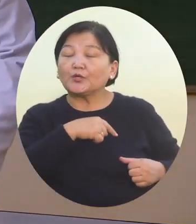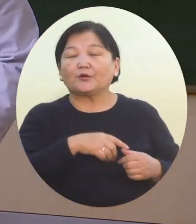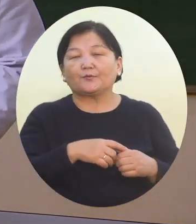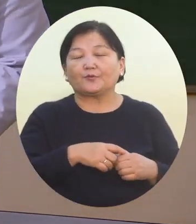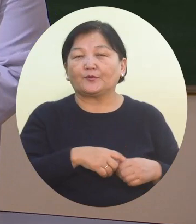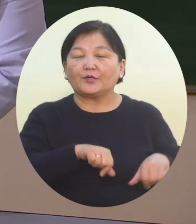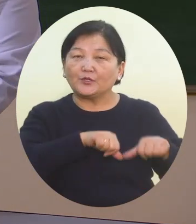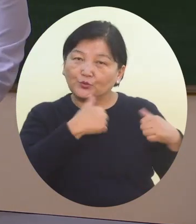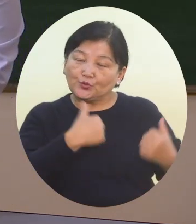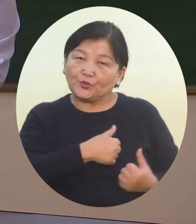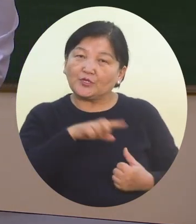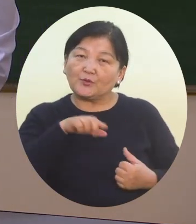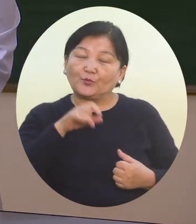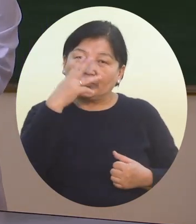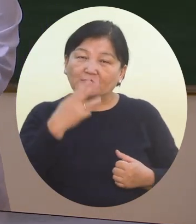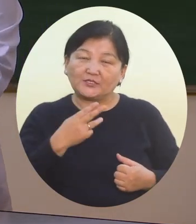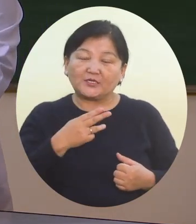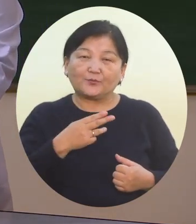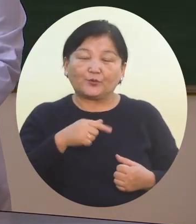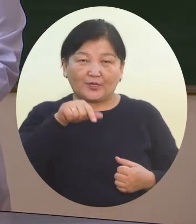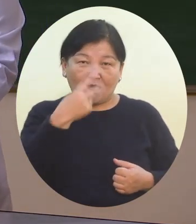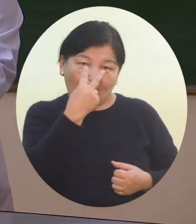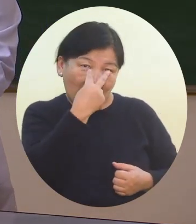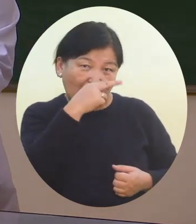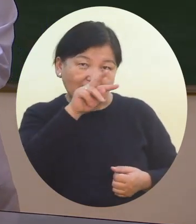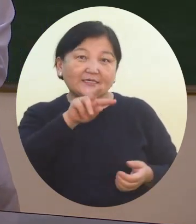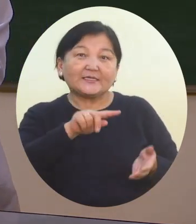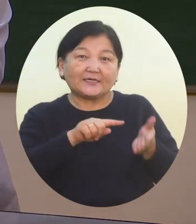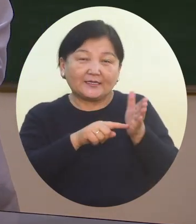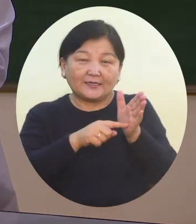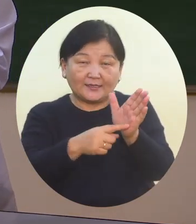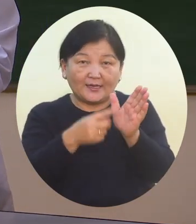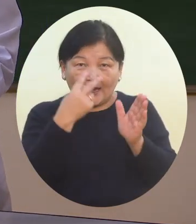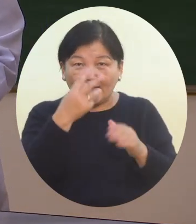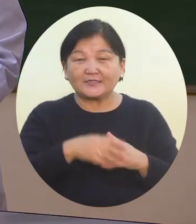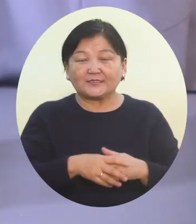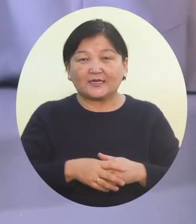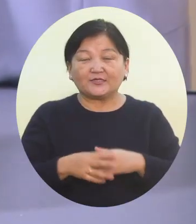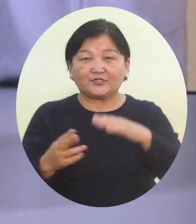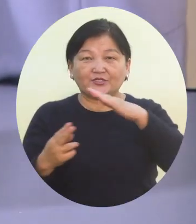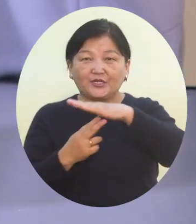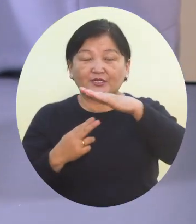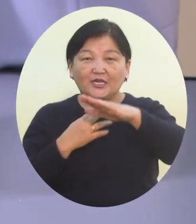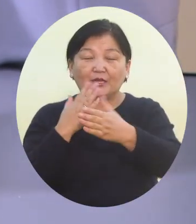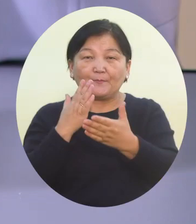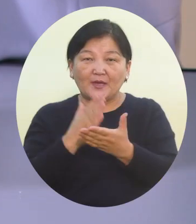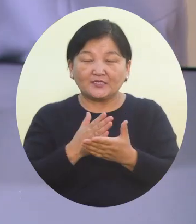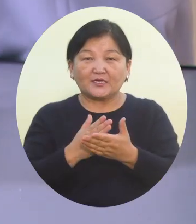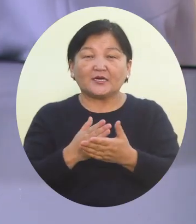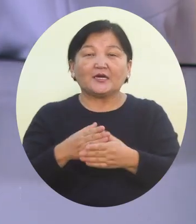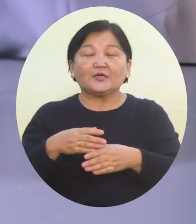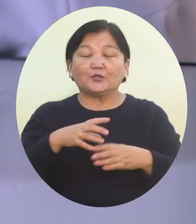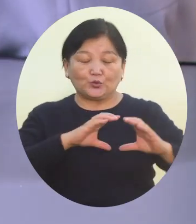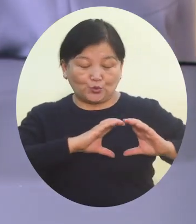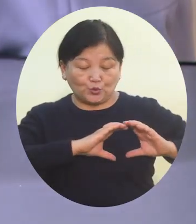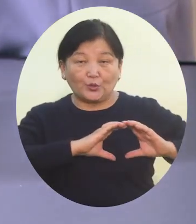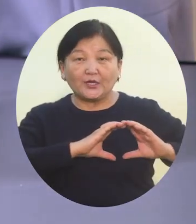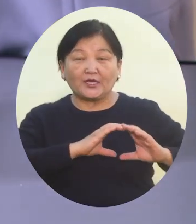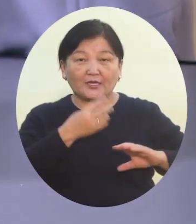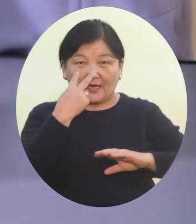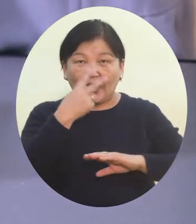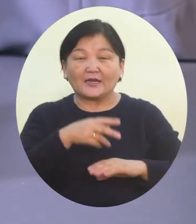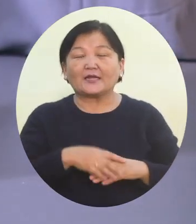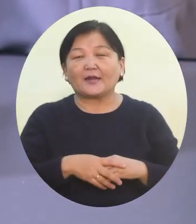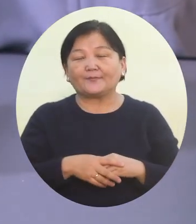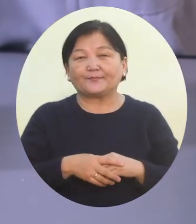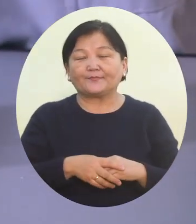бүтцийг ажиглан харцгаая. За тэгэхээр зүрх маань цэжний зүүн дээд хэсэгт оршдог булчинлаг эргэтэн болохыг бид 6 дугаар ангидаа